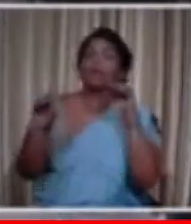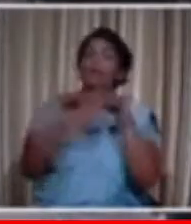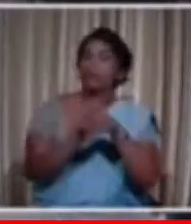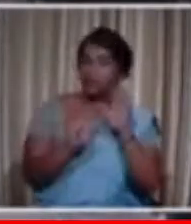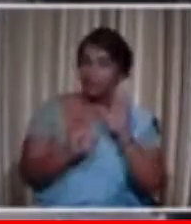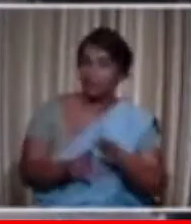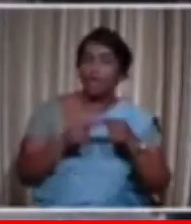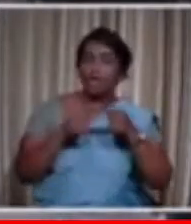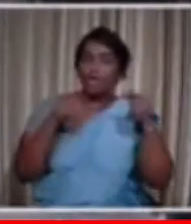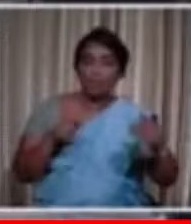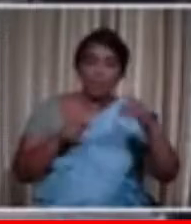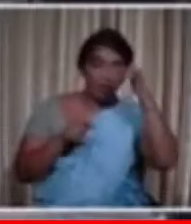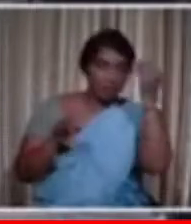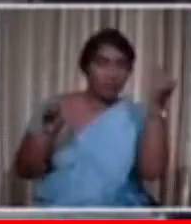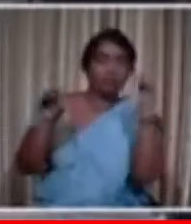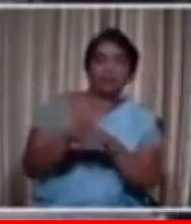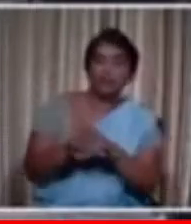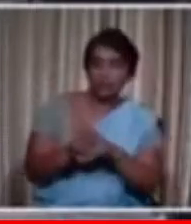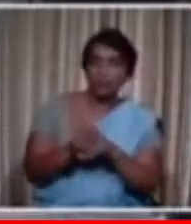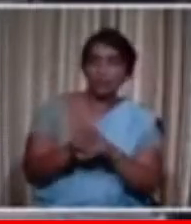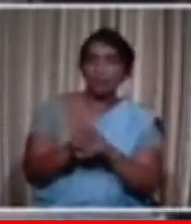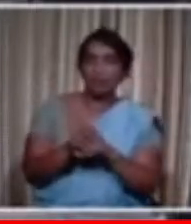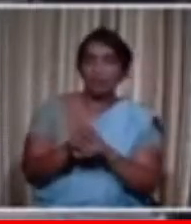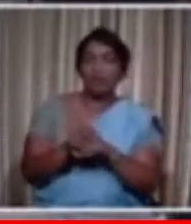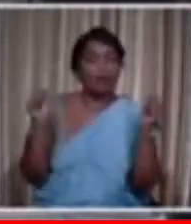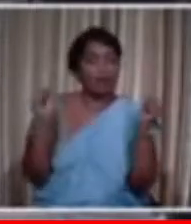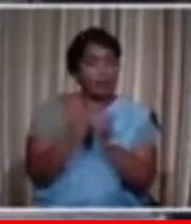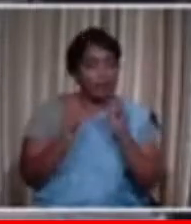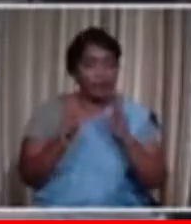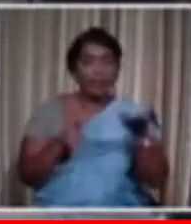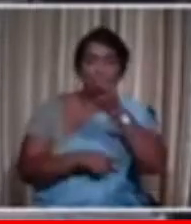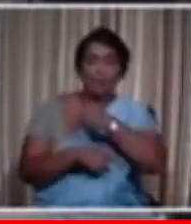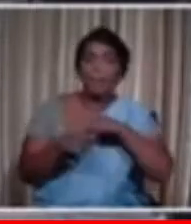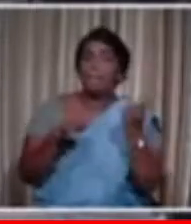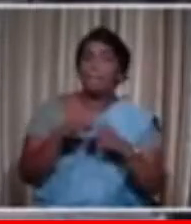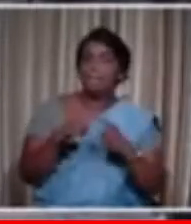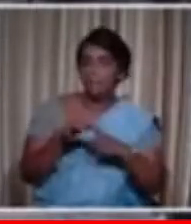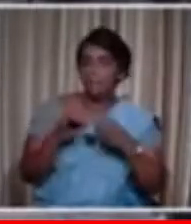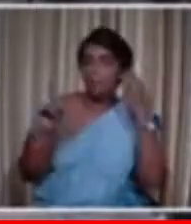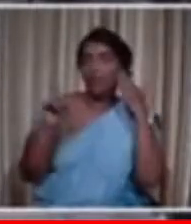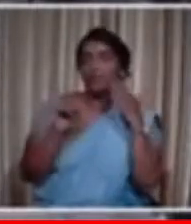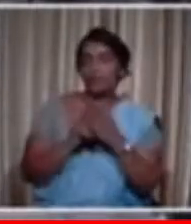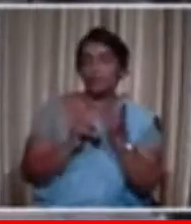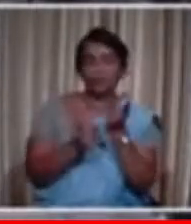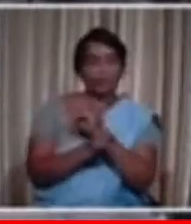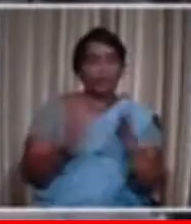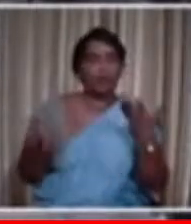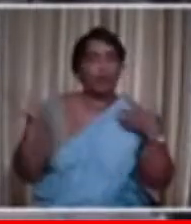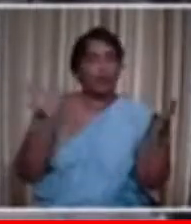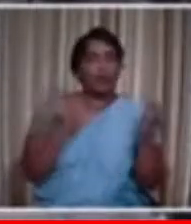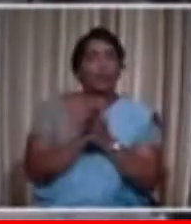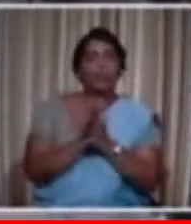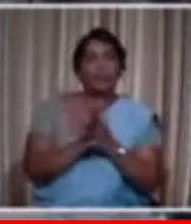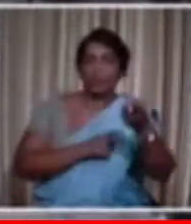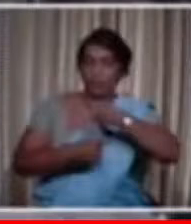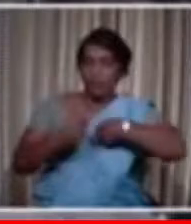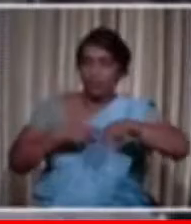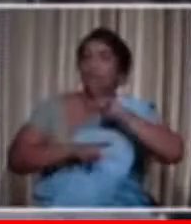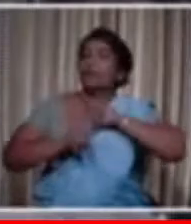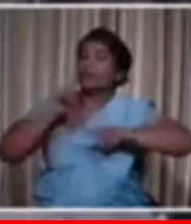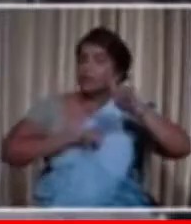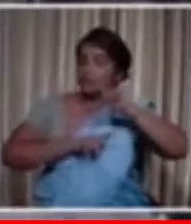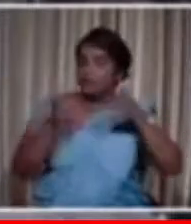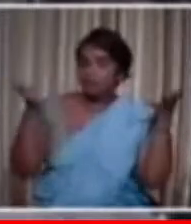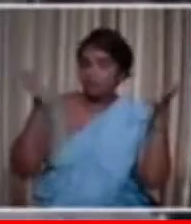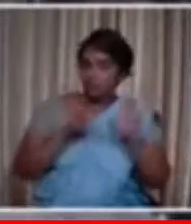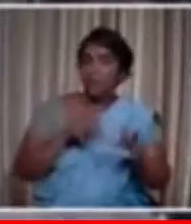කරයි විපක්ෂ නායකතුමා මැදිහත් වීමක් කරයි කරලා මේ ප්‍රශ්නේ පිළිබඳව එක වේදිකාවකට එක මේසයක් වටේට